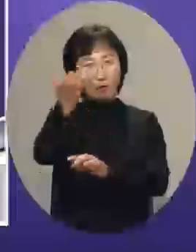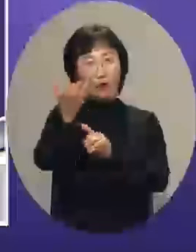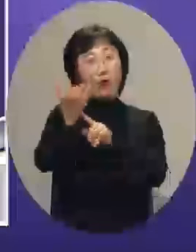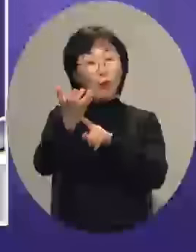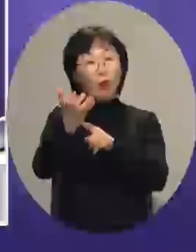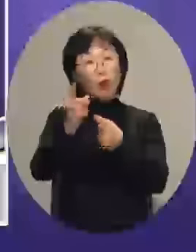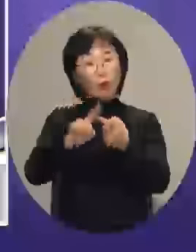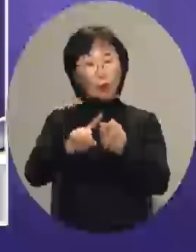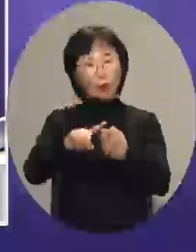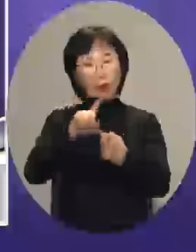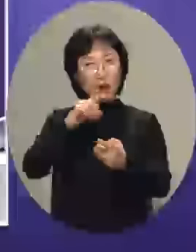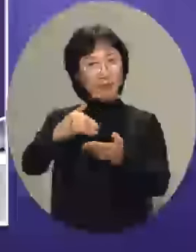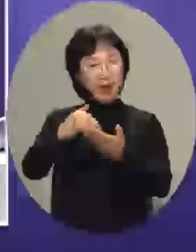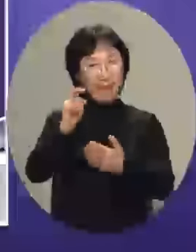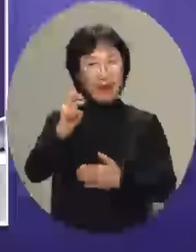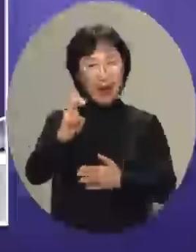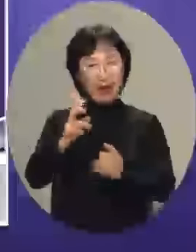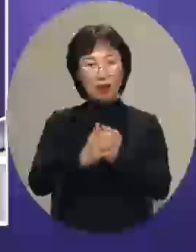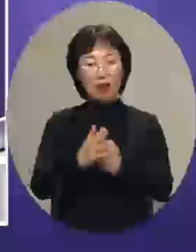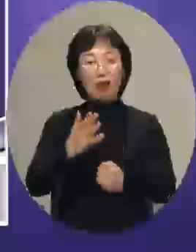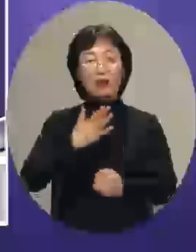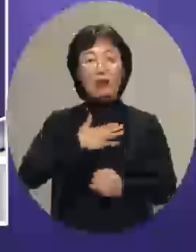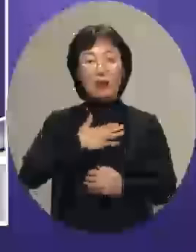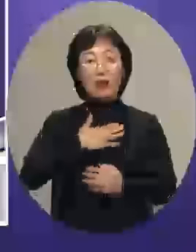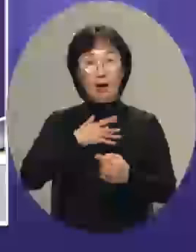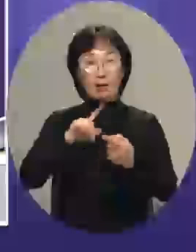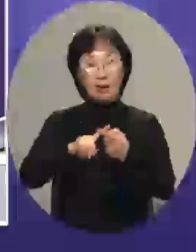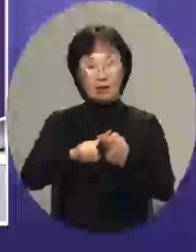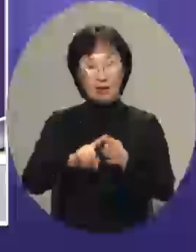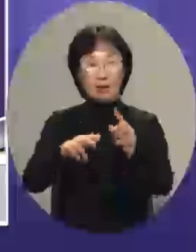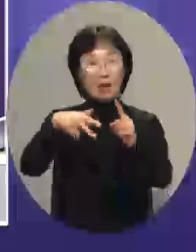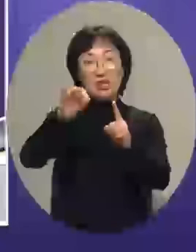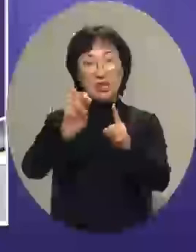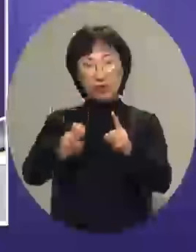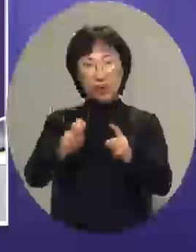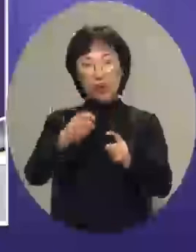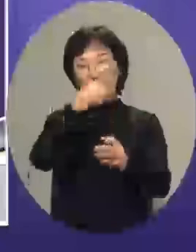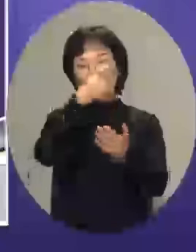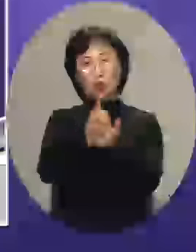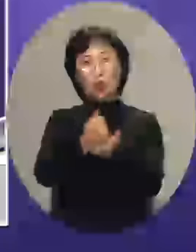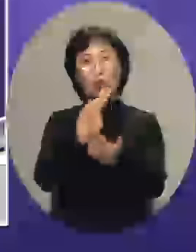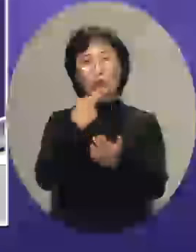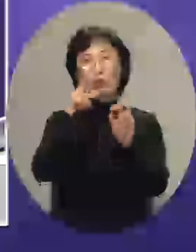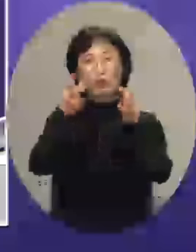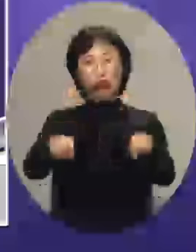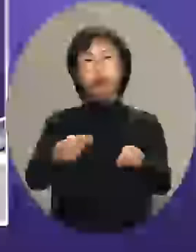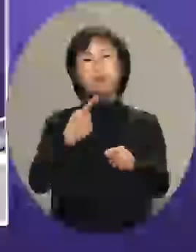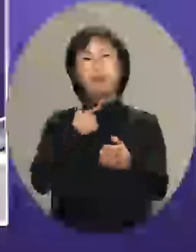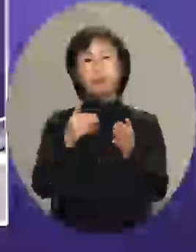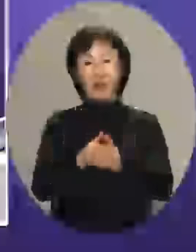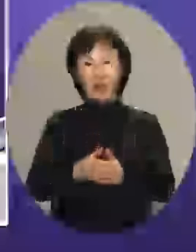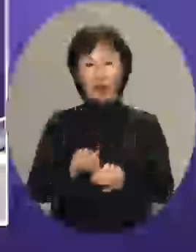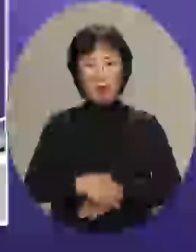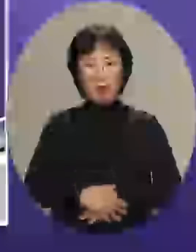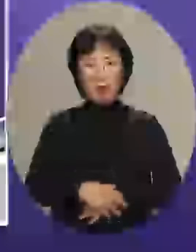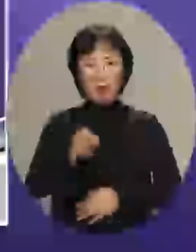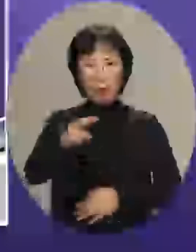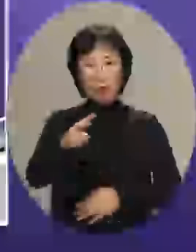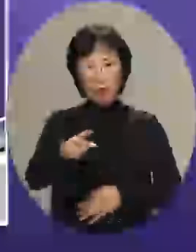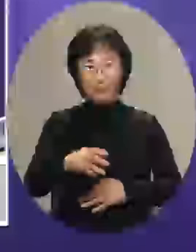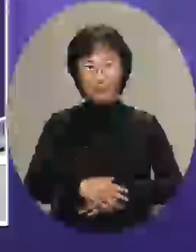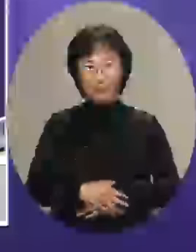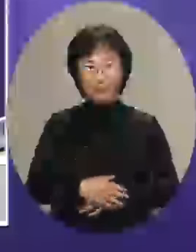말씀한 것을 알고 있는데 저에게는 1심에서 무죄가 받았습니다. 2심에서 무죄 받았습니다. 그 다음에 하나 더 드릴게요. 손준성은 유죄가